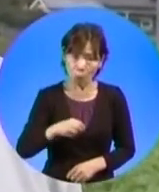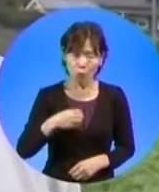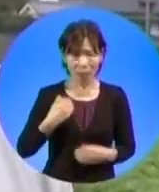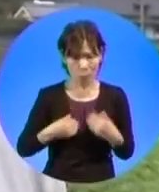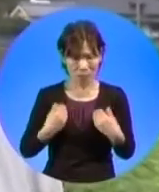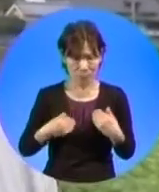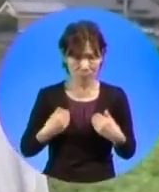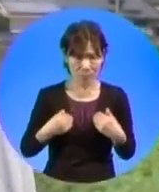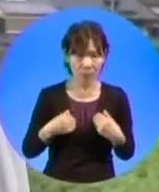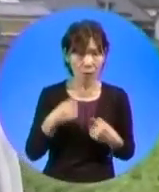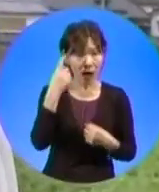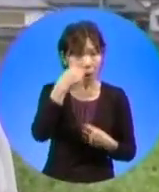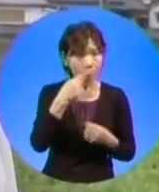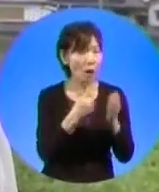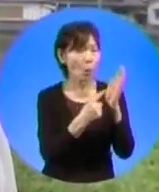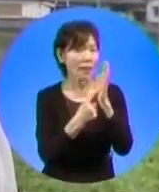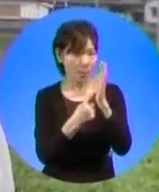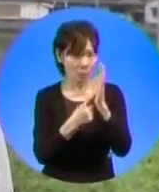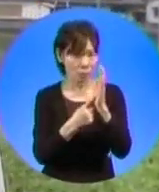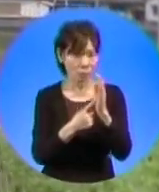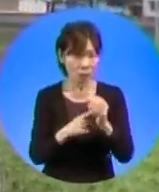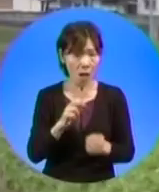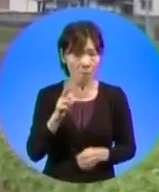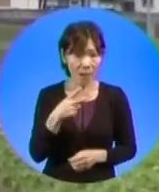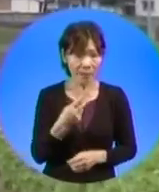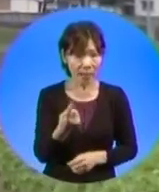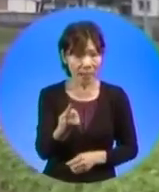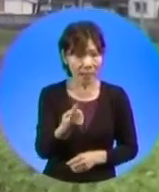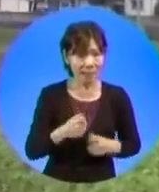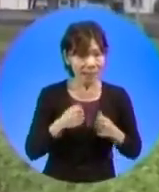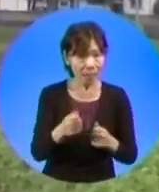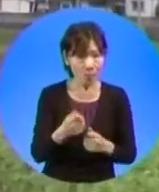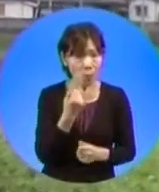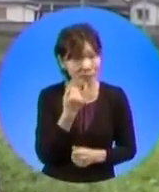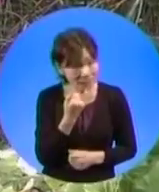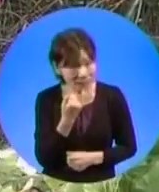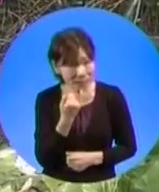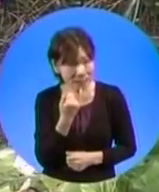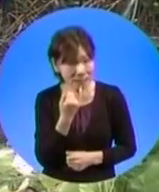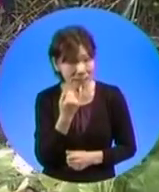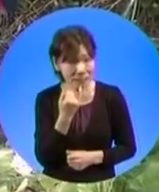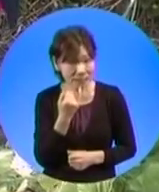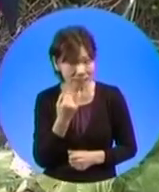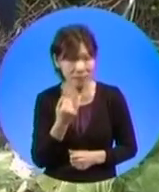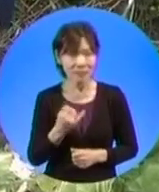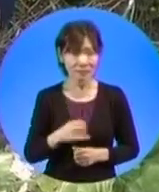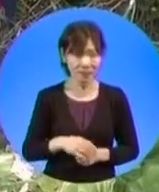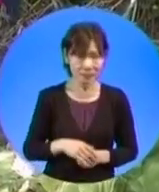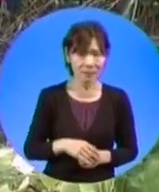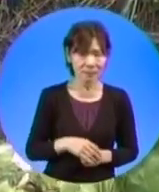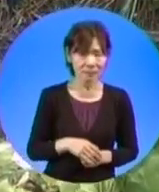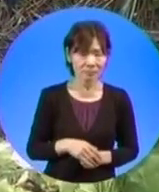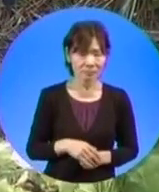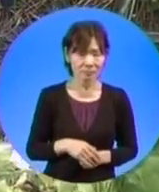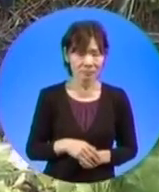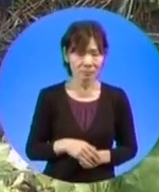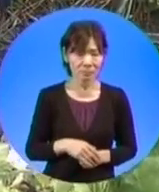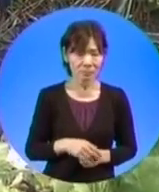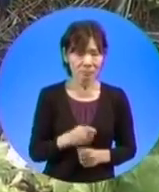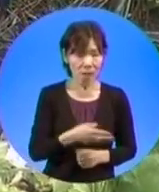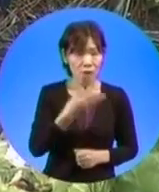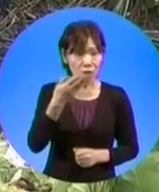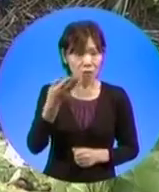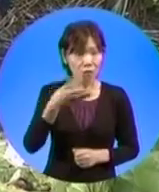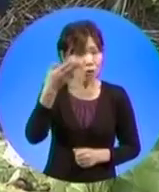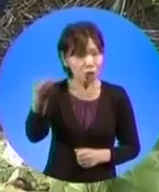構ね、やっぱり取る楽しみ、うん、自分で先も言うような感じで取ったというね、まあ、収穫したいう楽しみ で次回も